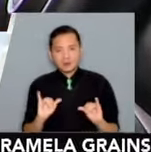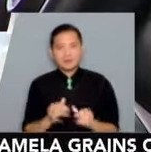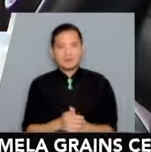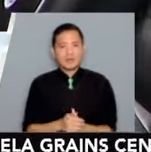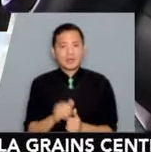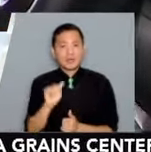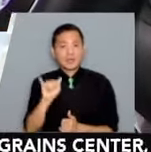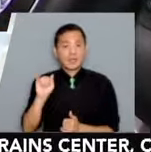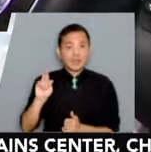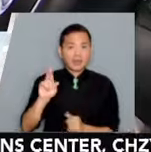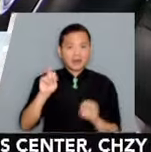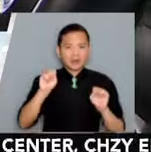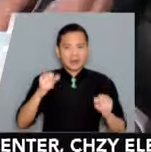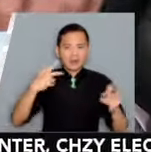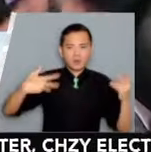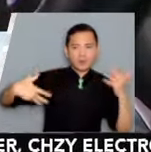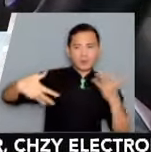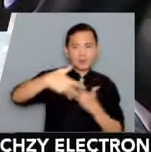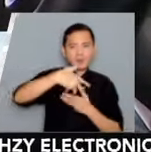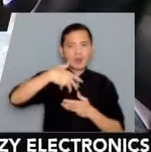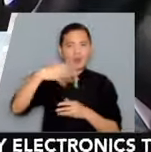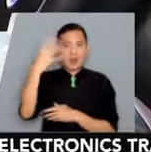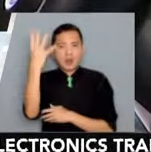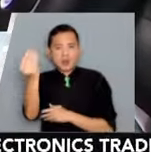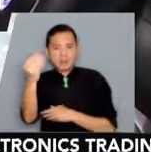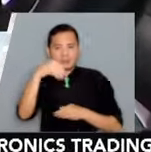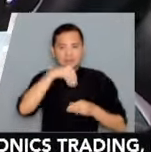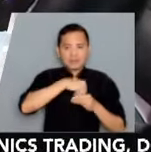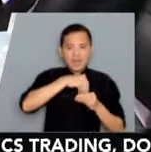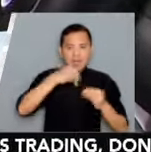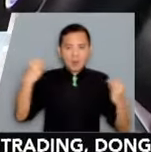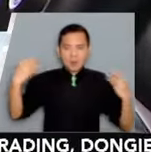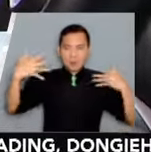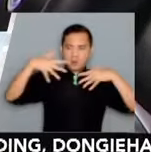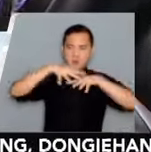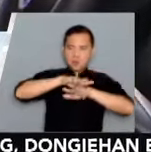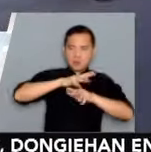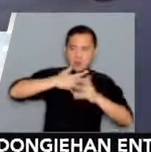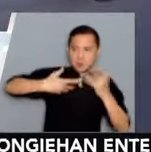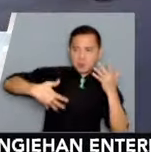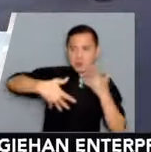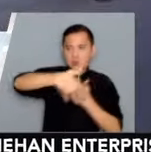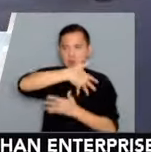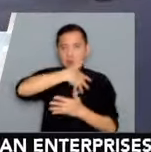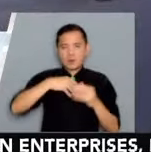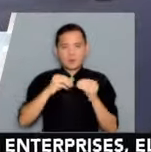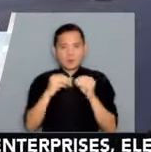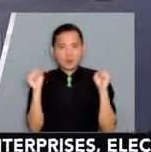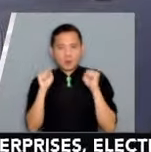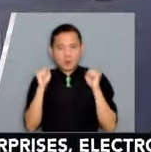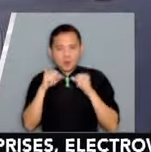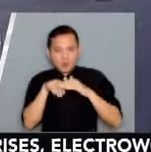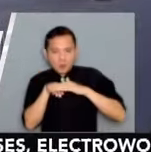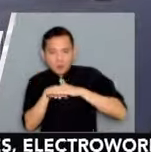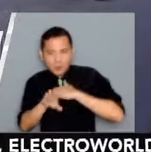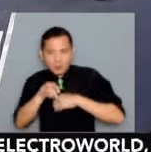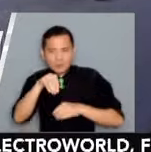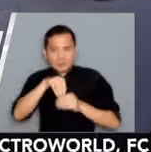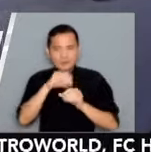the outside air into the car so that pumasok yung mas malamig na hangin. Pero paalala ng